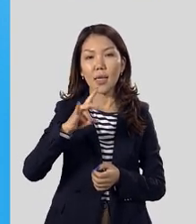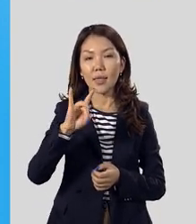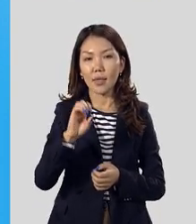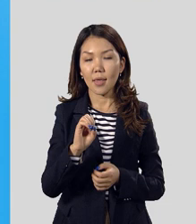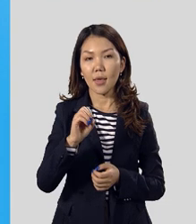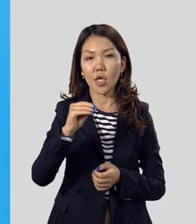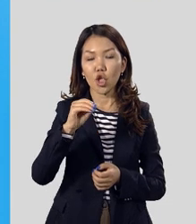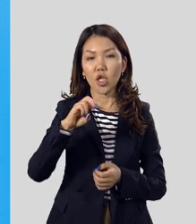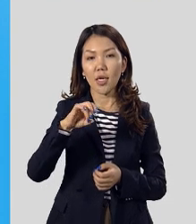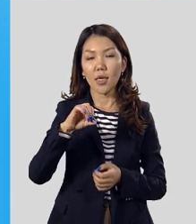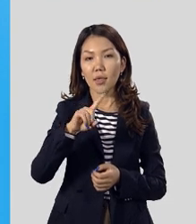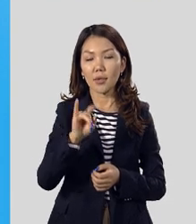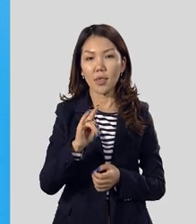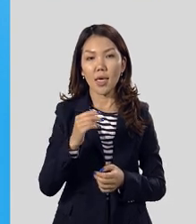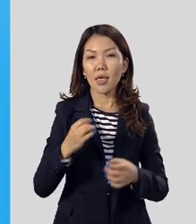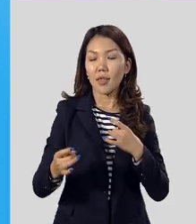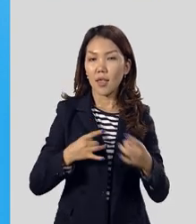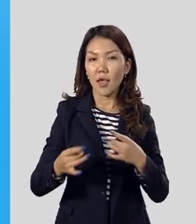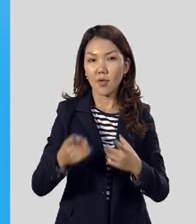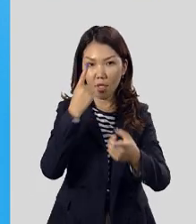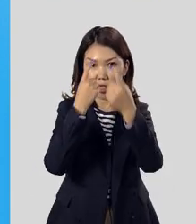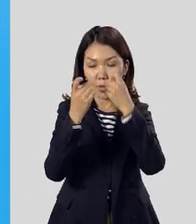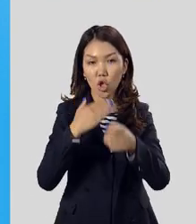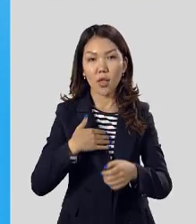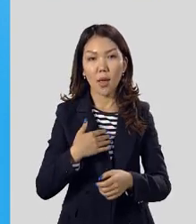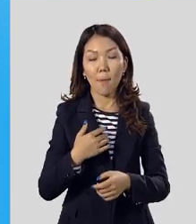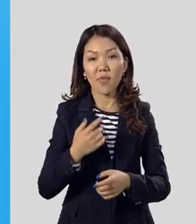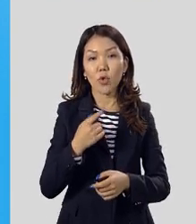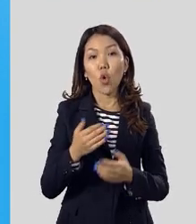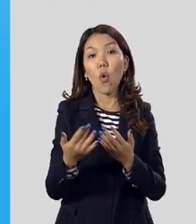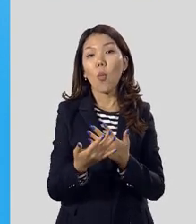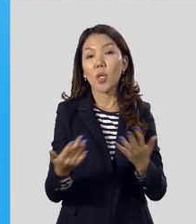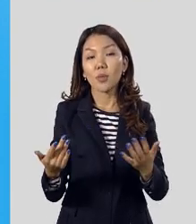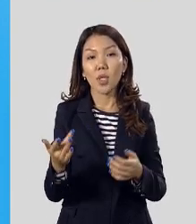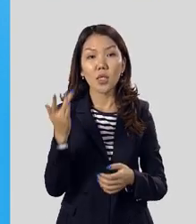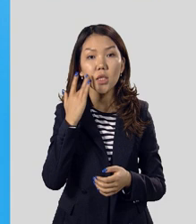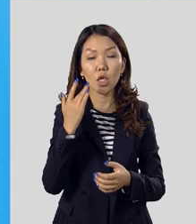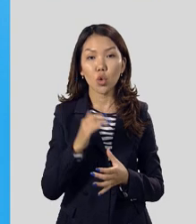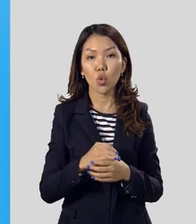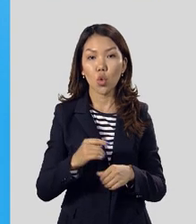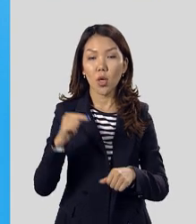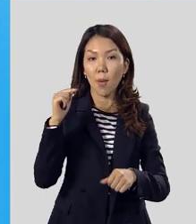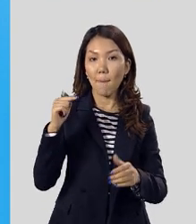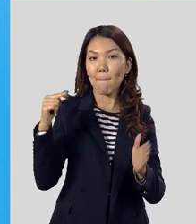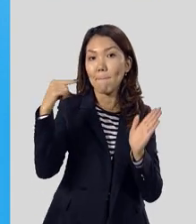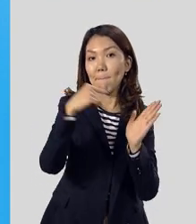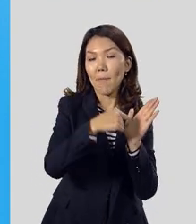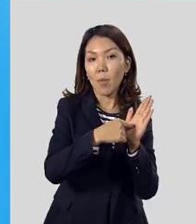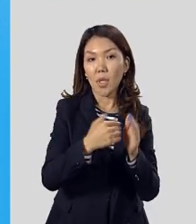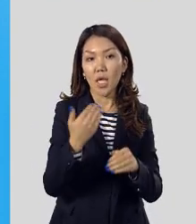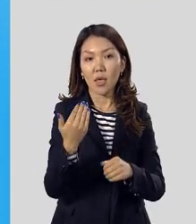Нервные окончания сообщают нам информацию о предмете, с которым соприкасается твоя